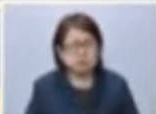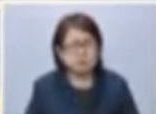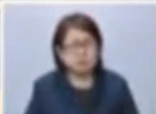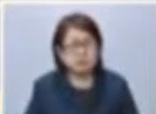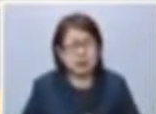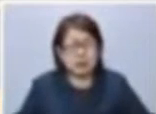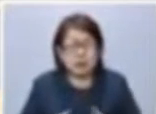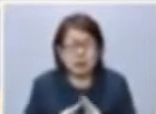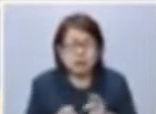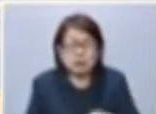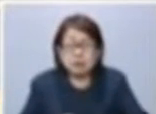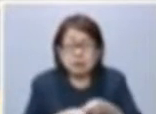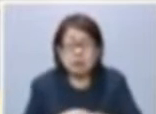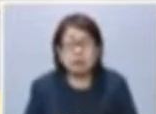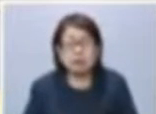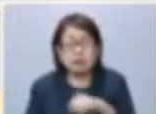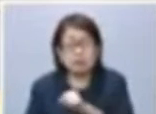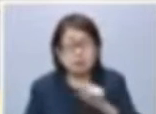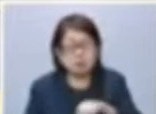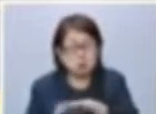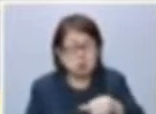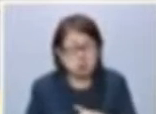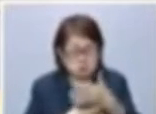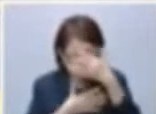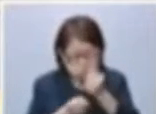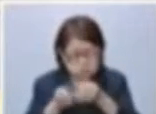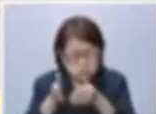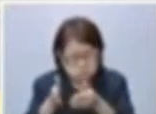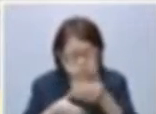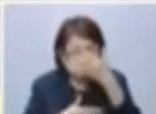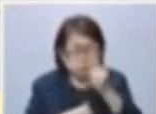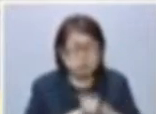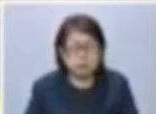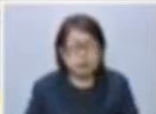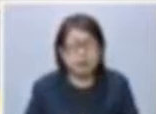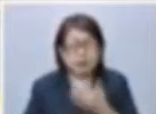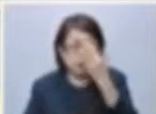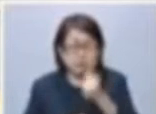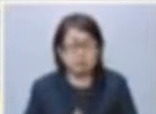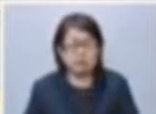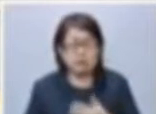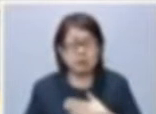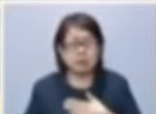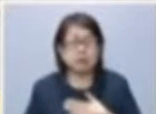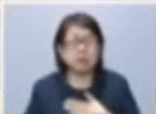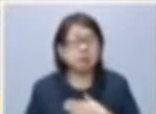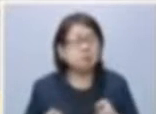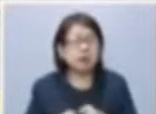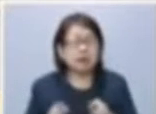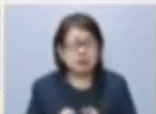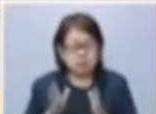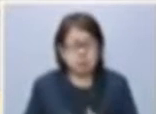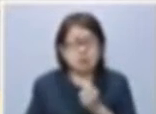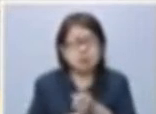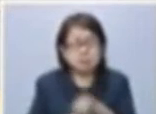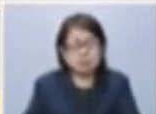วงที่สสทุกท่านเนี่ยให้ความสนใจเพราะว่าเรามาจากพี่น้องเกษตรกรค่ะถ้าเก